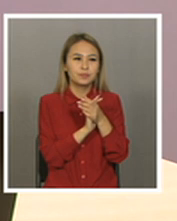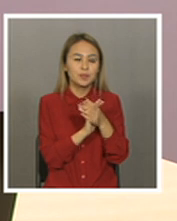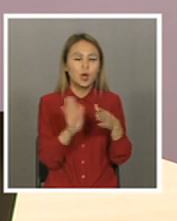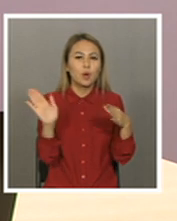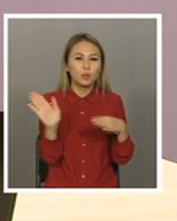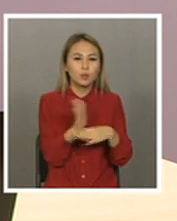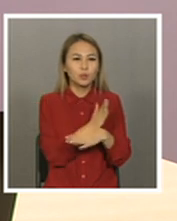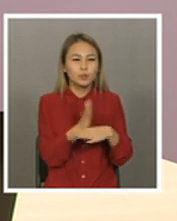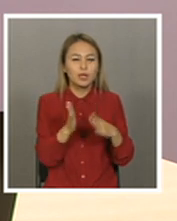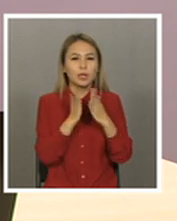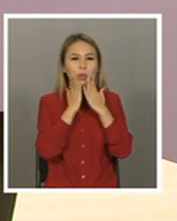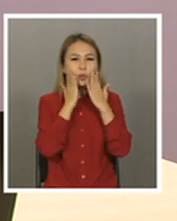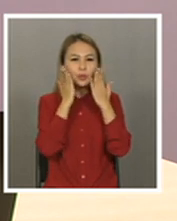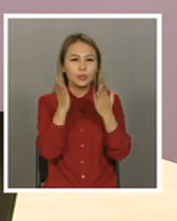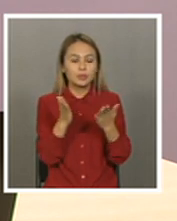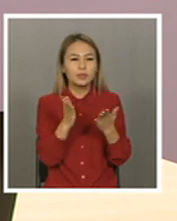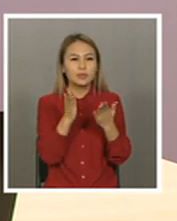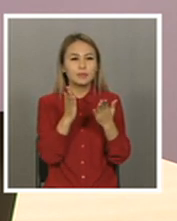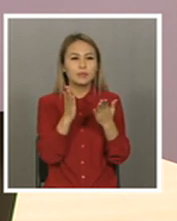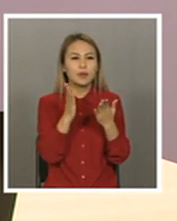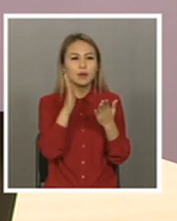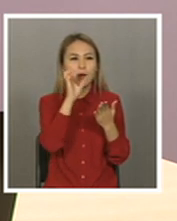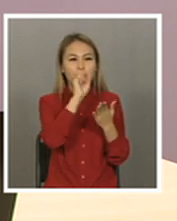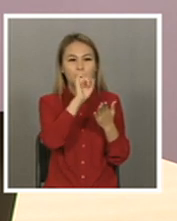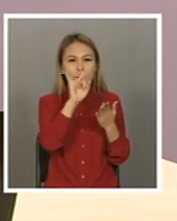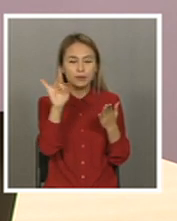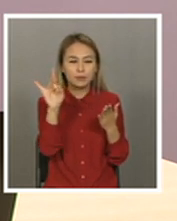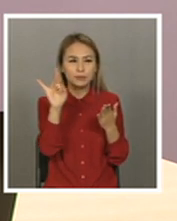Буындарды оқимыз. Ар,